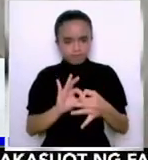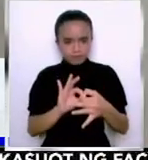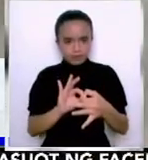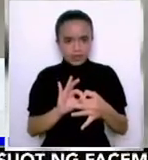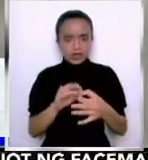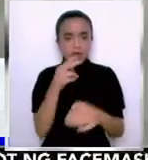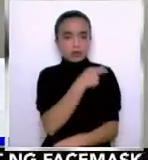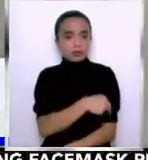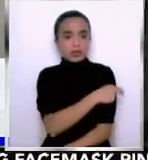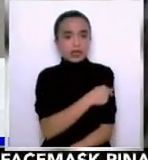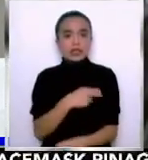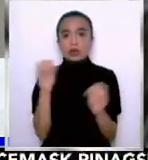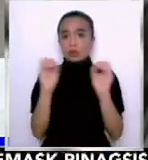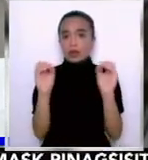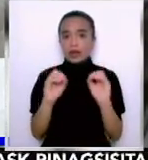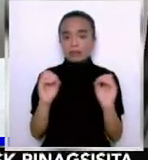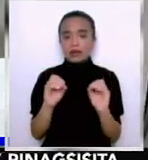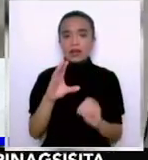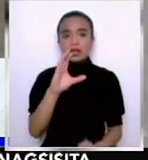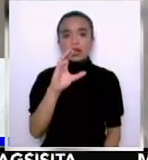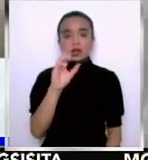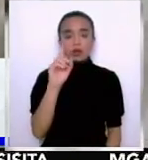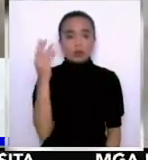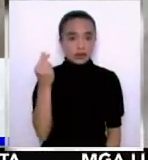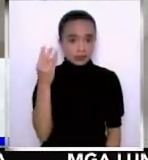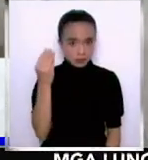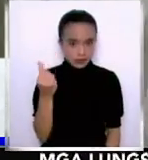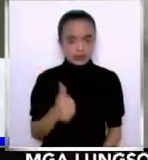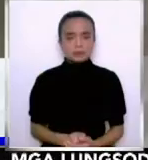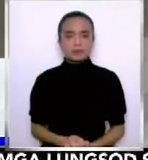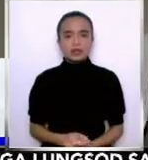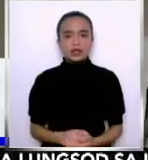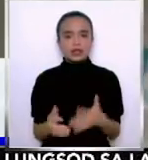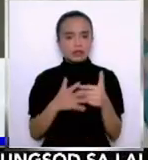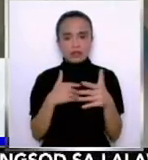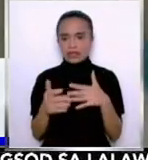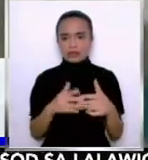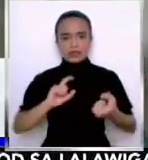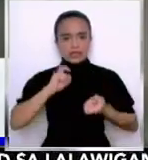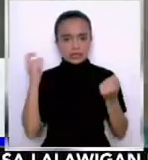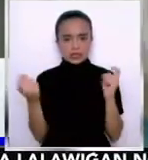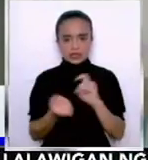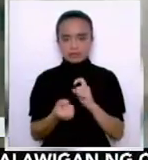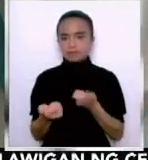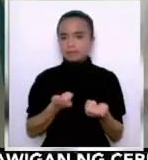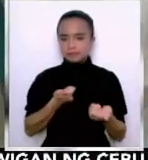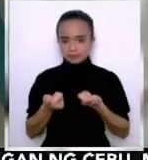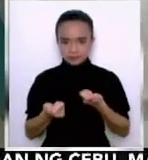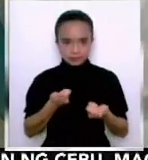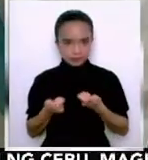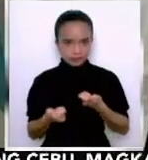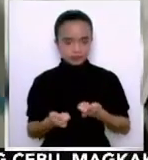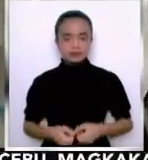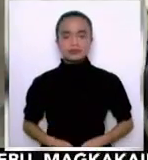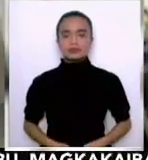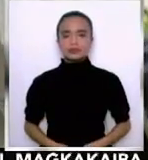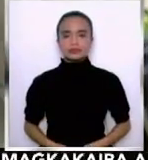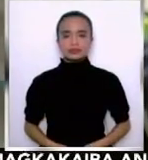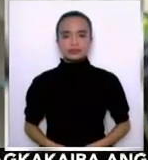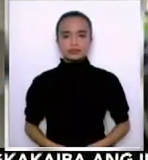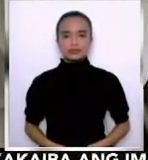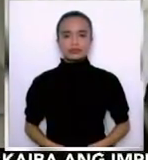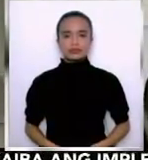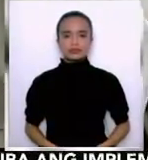daw magiging problema kahit abutan ito ng pagpapalit ng administrasyon. Tina Panganiban Perez, nakatutok,